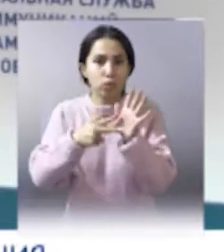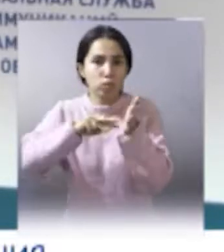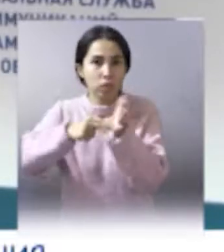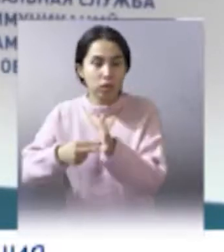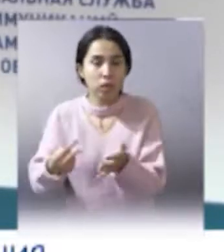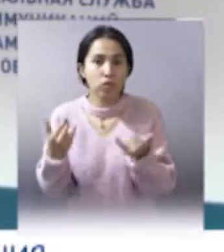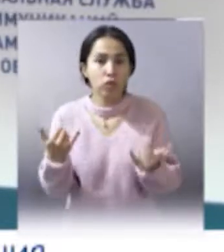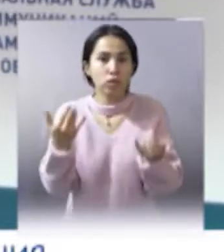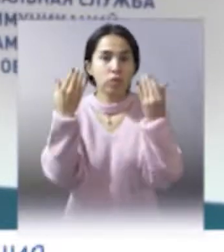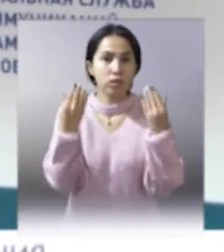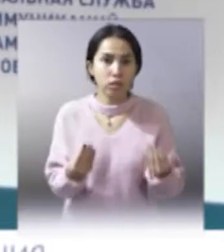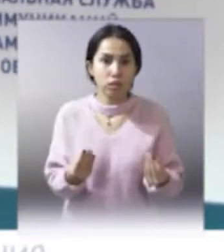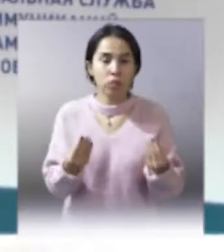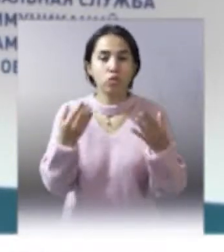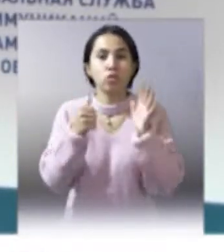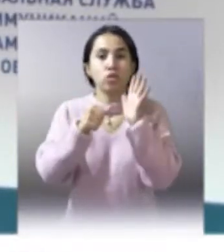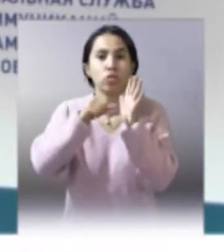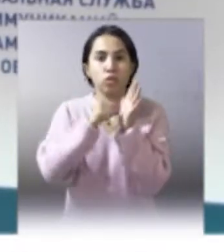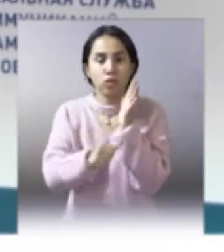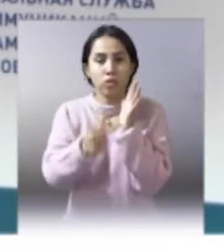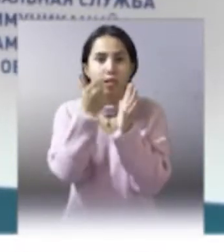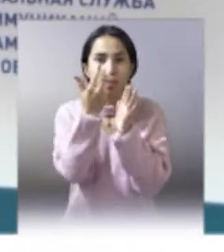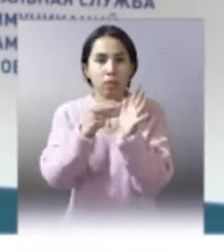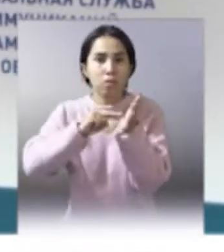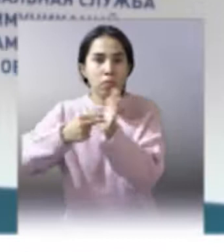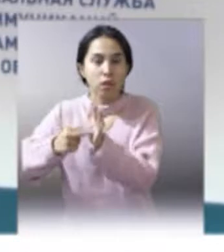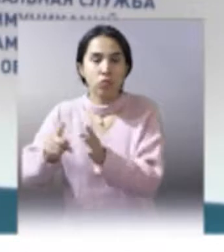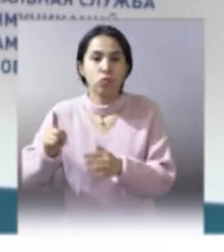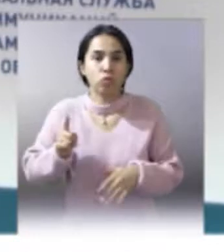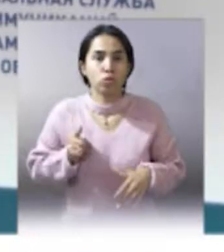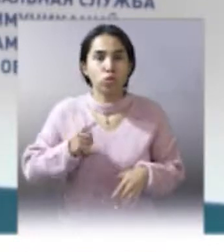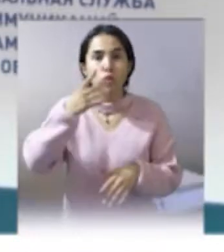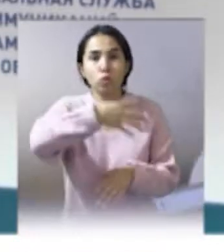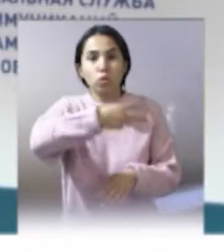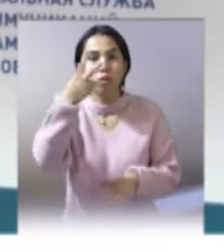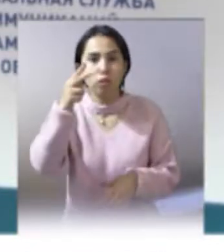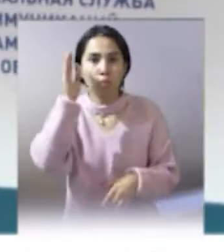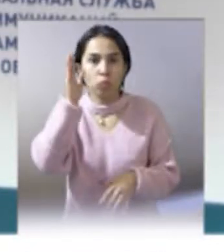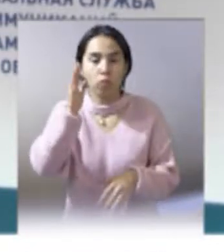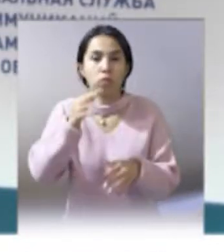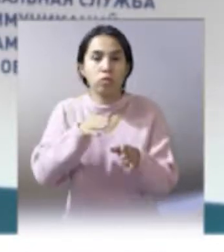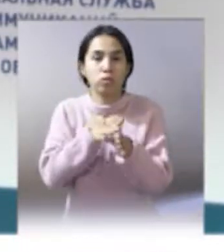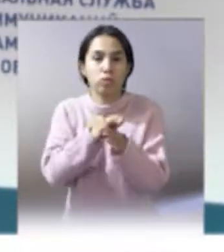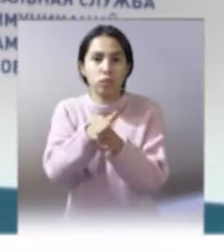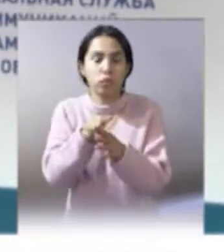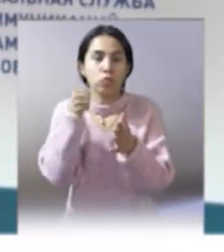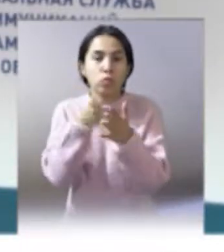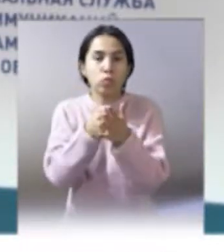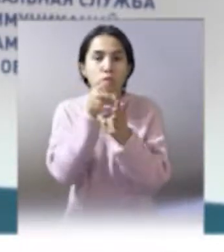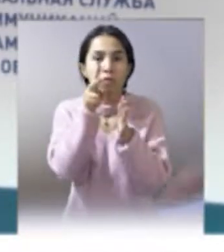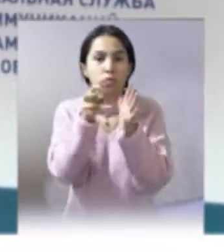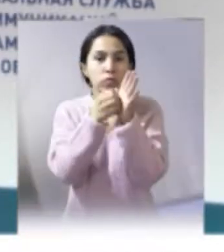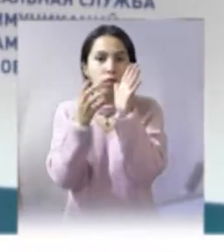1777,3 миллиона тенге на сегодня отсвоено 1688,8 миллиона тенге. Общий